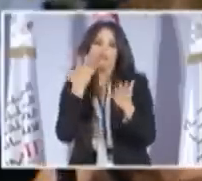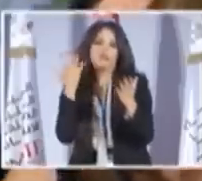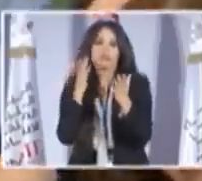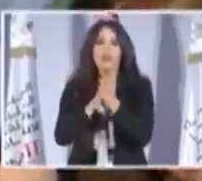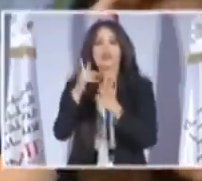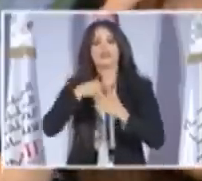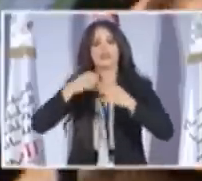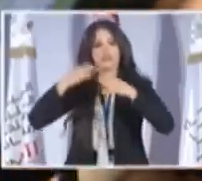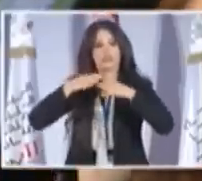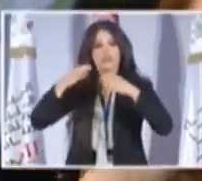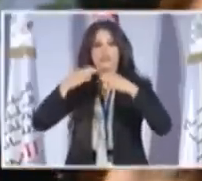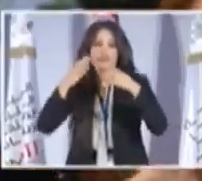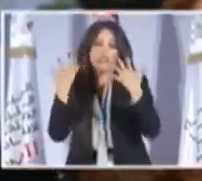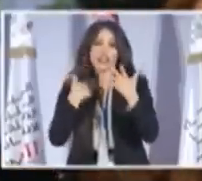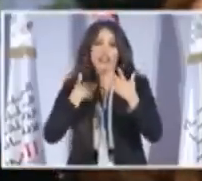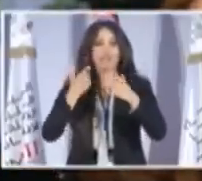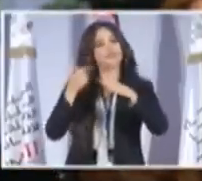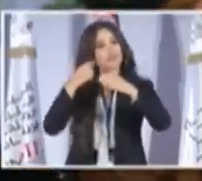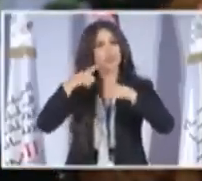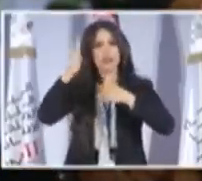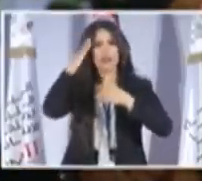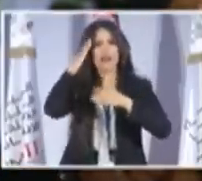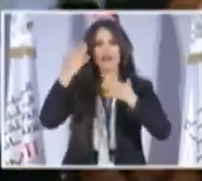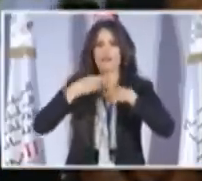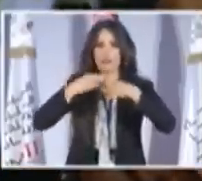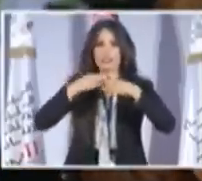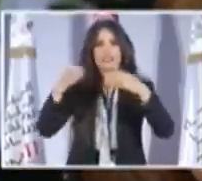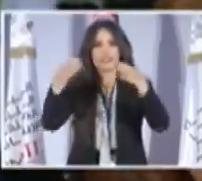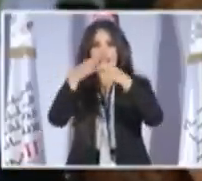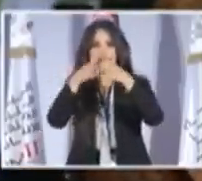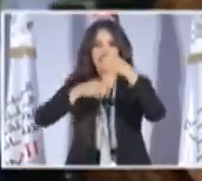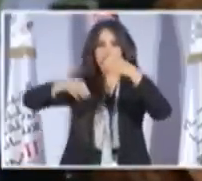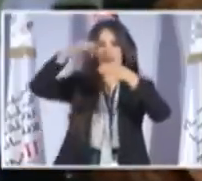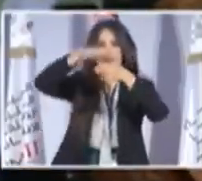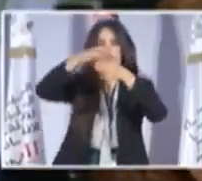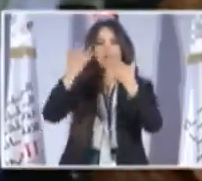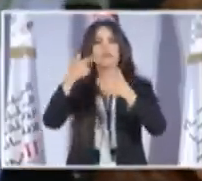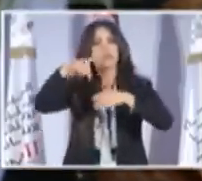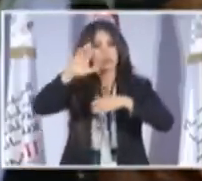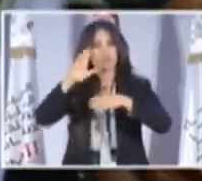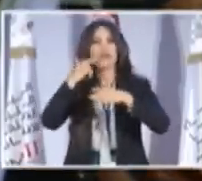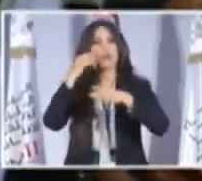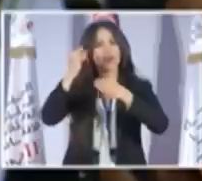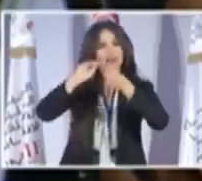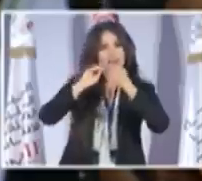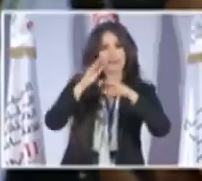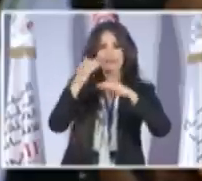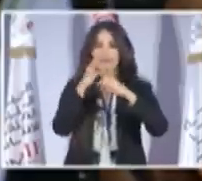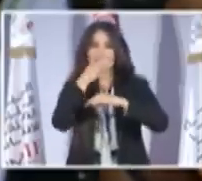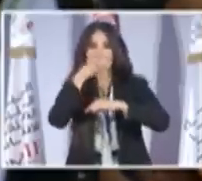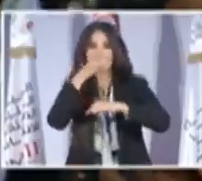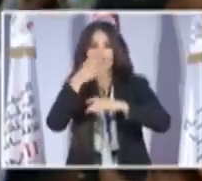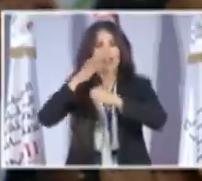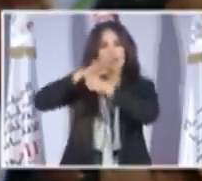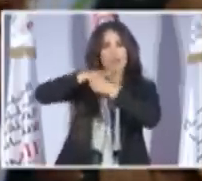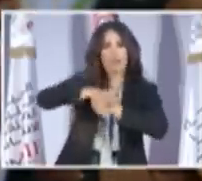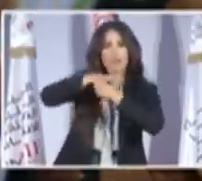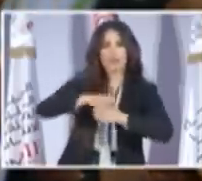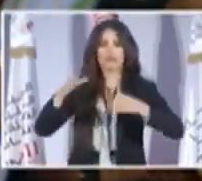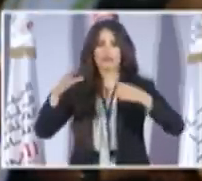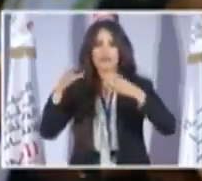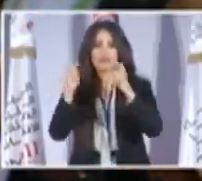هيئه عليا مستقله للانتخابات ولكن كثر الحديث عن وجود ما يسمى بال ضغوطات السياسيه